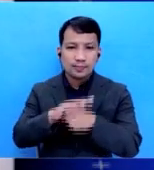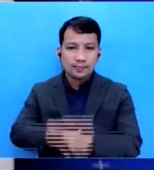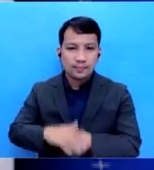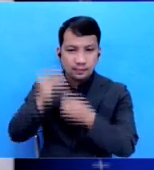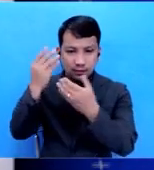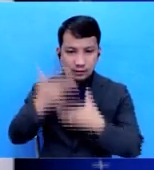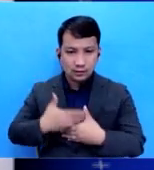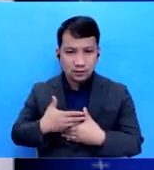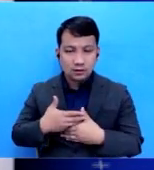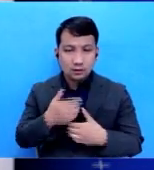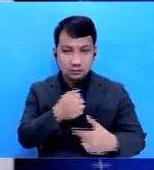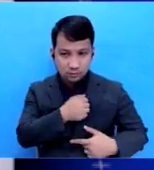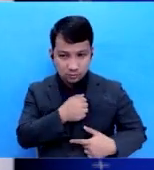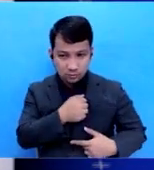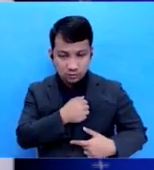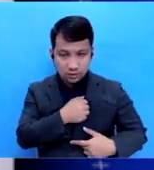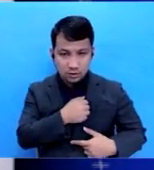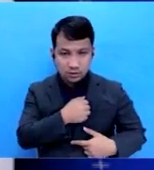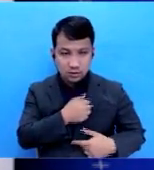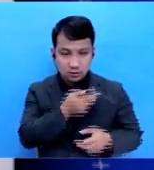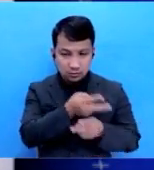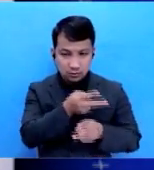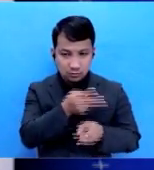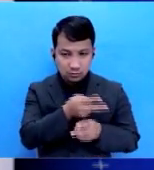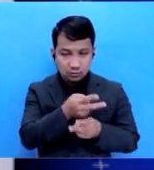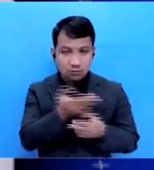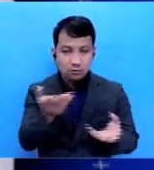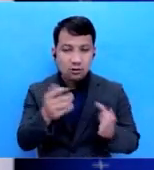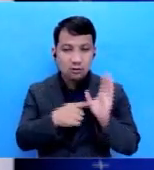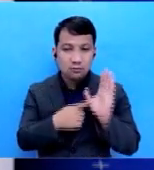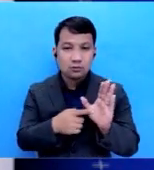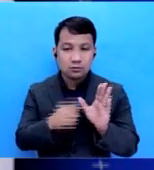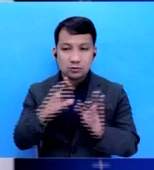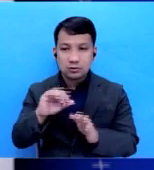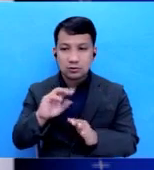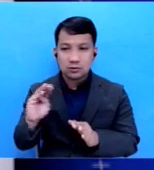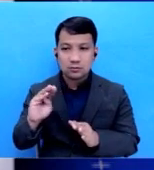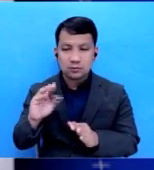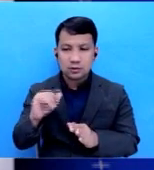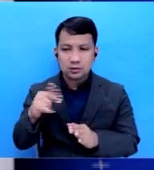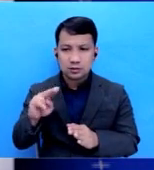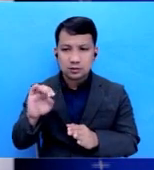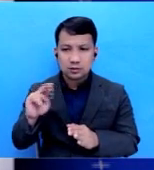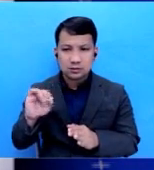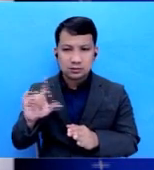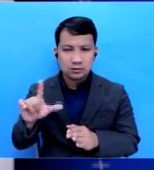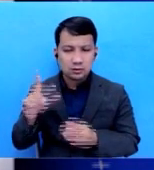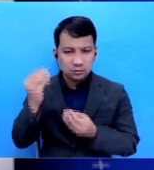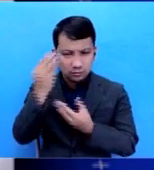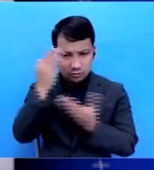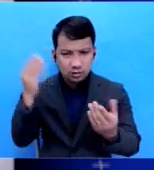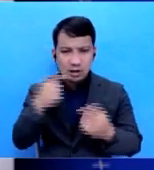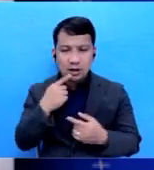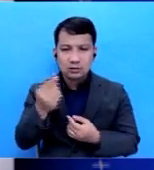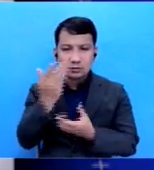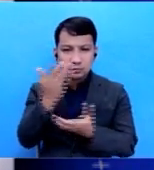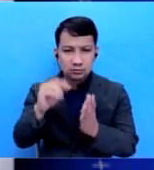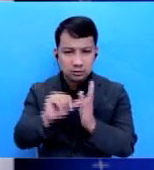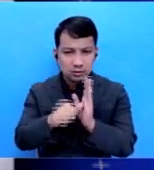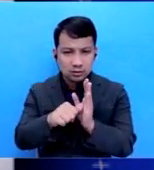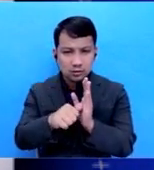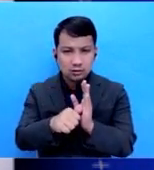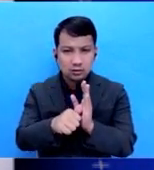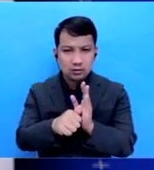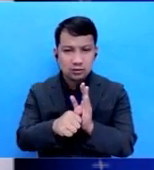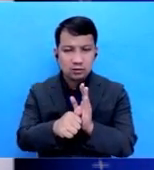mga gwardiya kung saan sila nakapiit dun sa Camp Aguinaldo. Kaya nga ilang beses na po namin